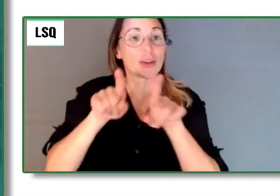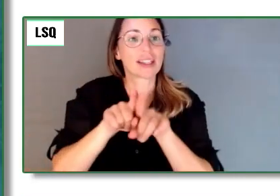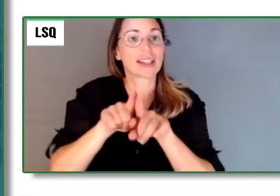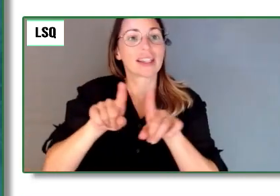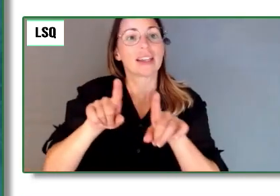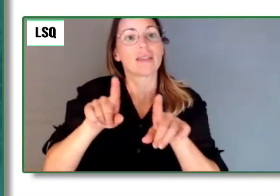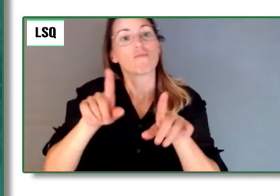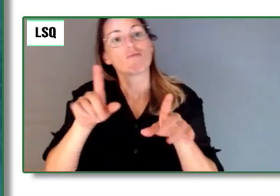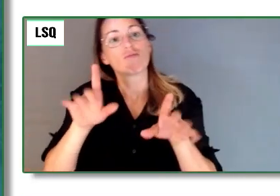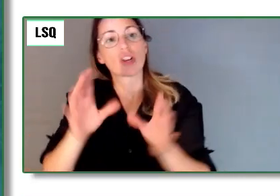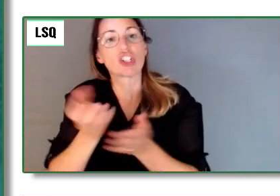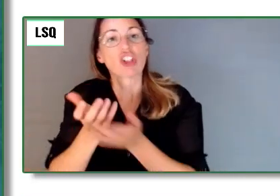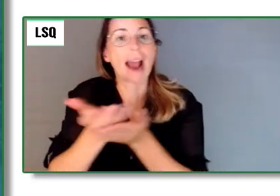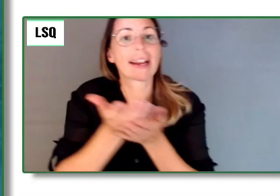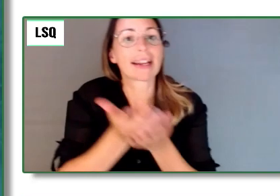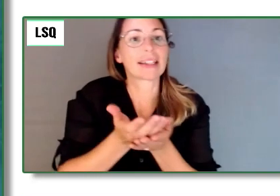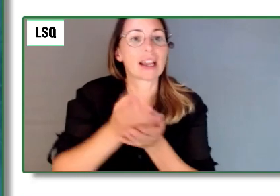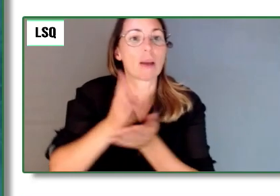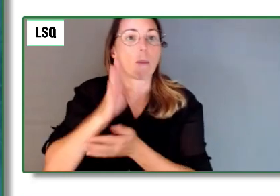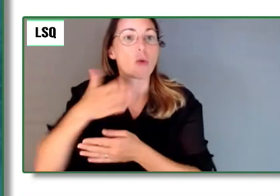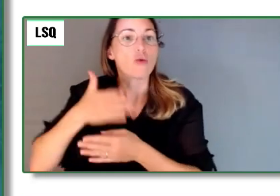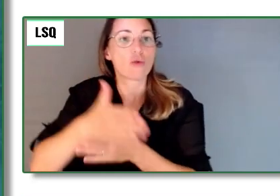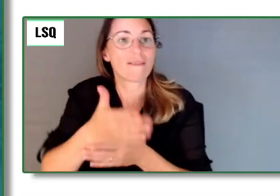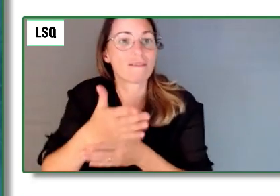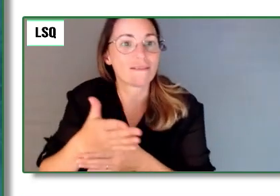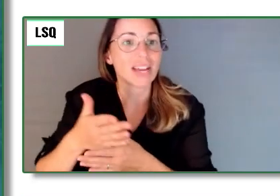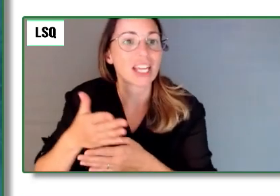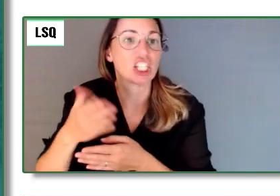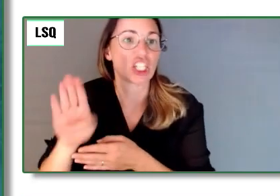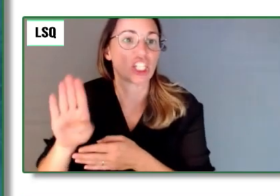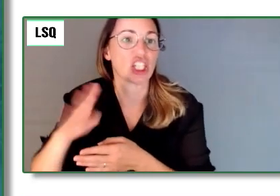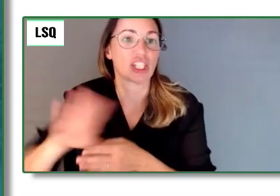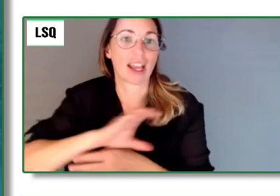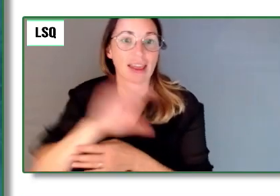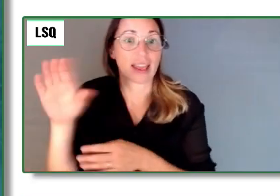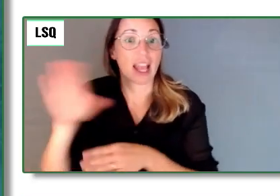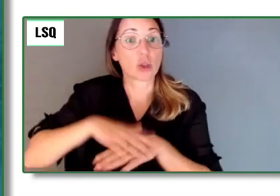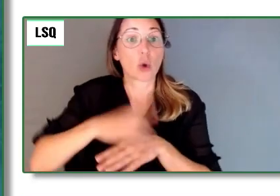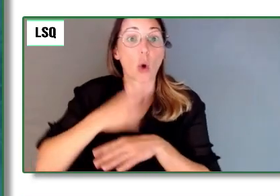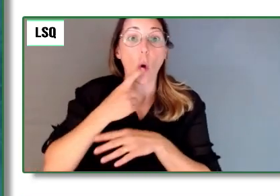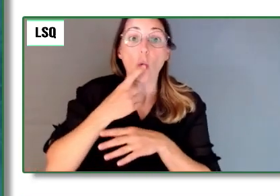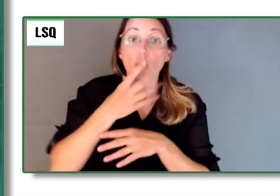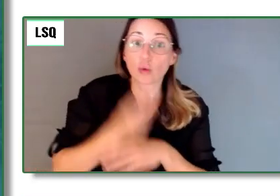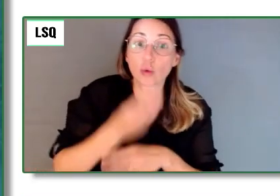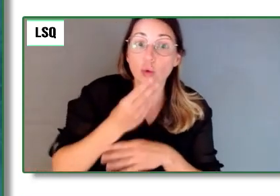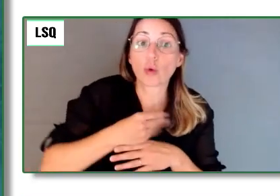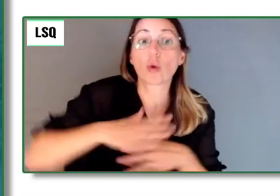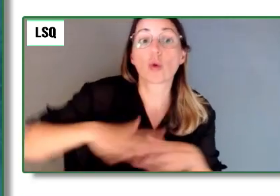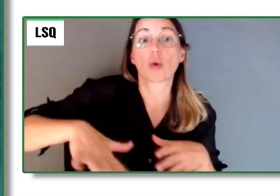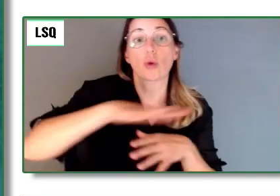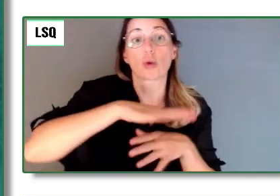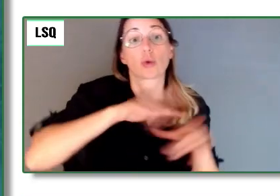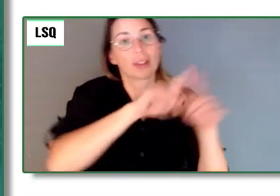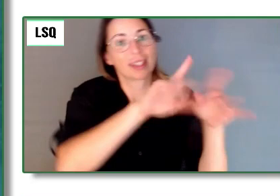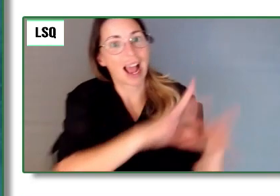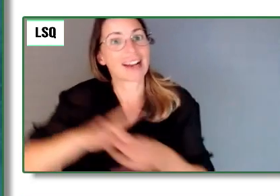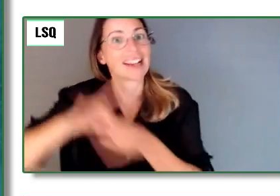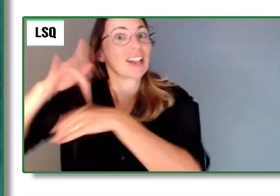par la pêche. J'adore la pêche. Comme une personne aveugle, c'est une question de sentiment lorsque le